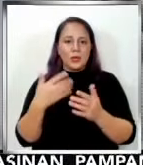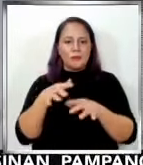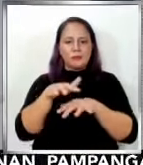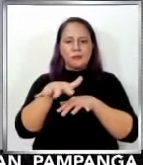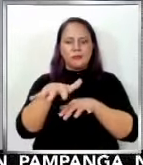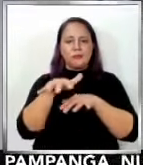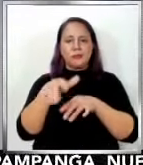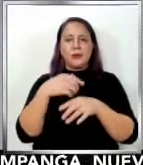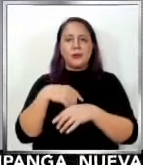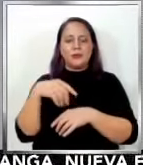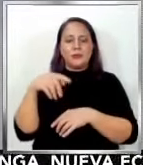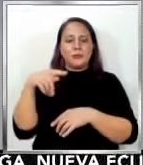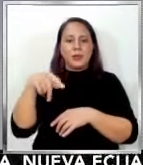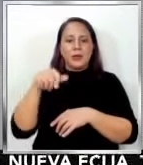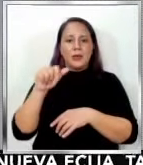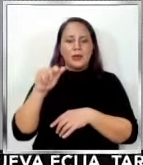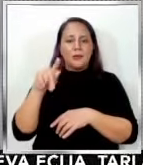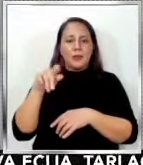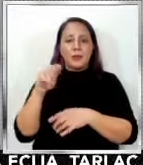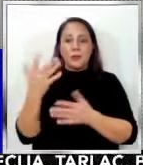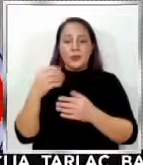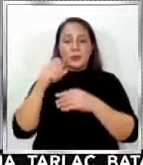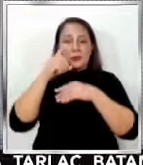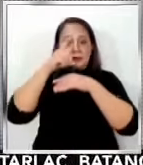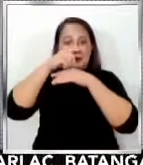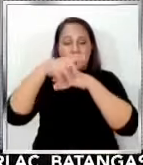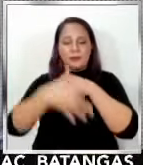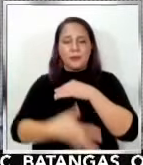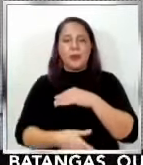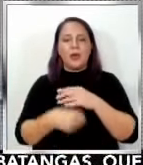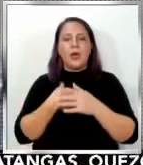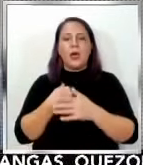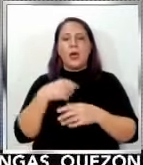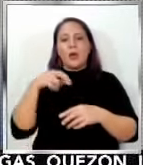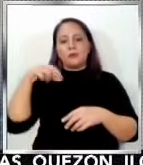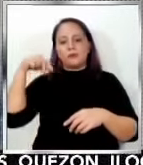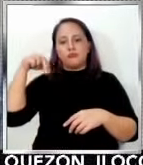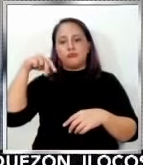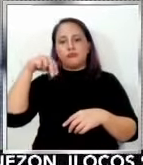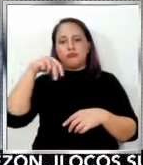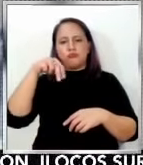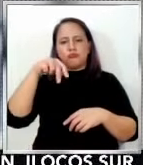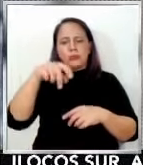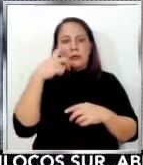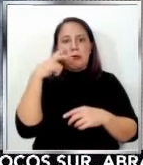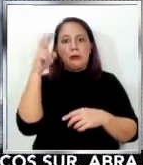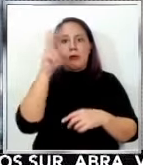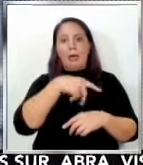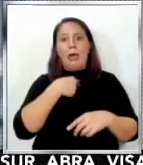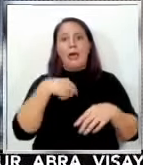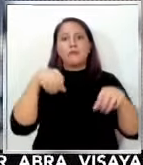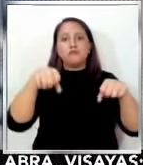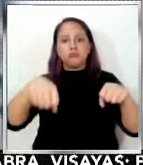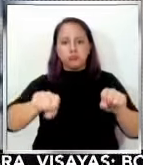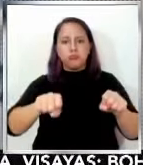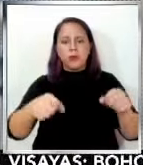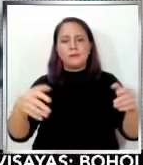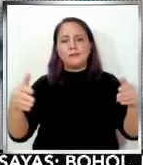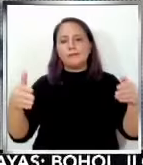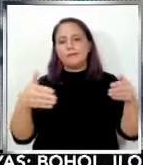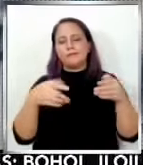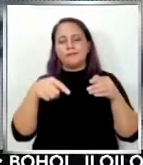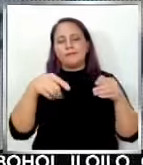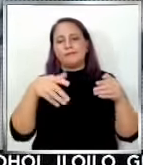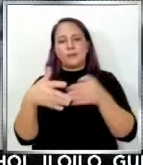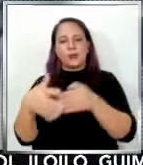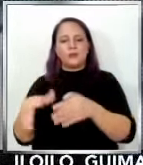Paliparan 3 intersection sa Dasmariñas, Cavite, ang pedestrian na yan hindi napansin ang paparating na motorsiklo at nabangga siya. Nabitawan pa niya